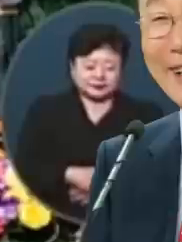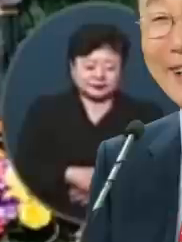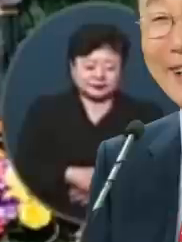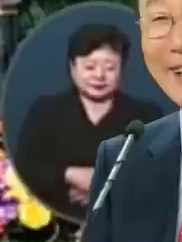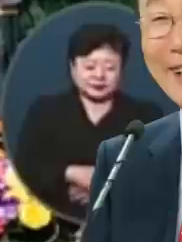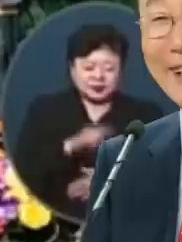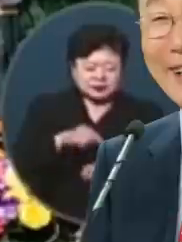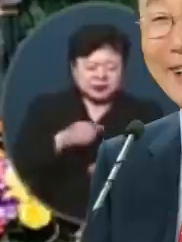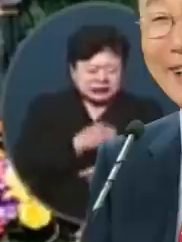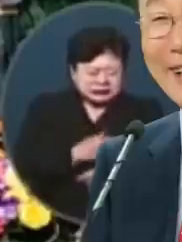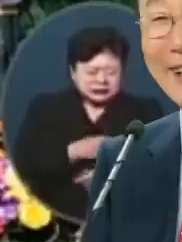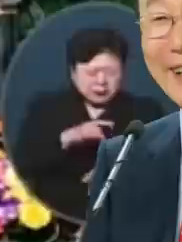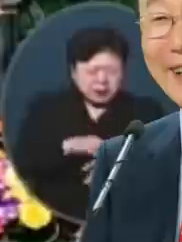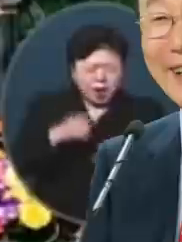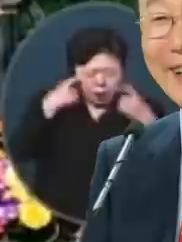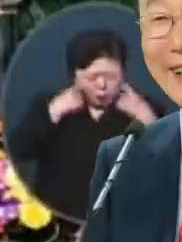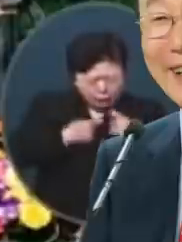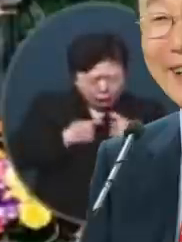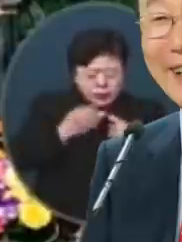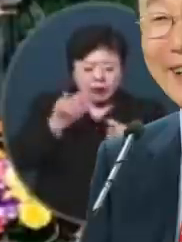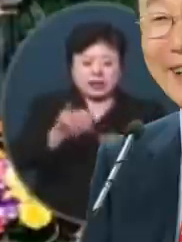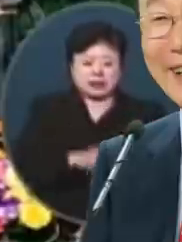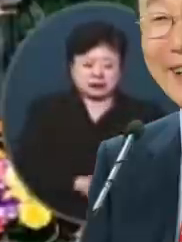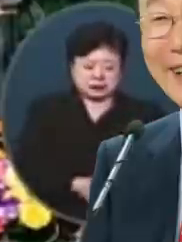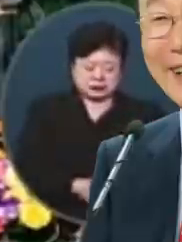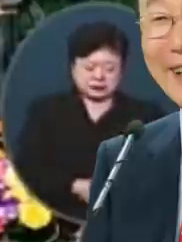심령의 근심은 뼈를 마르게 한다.